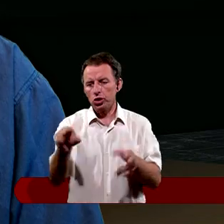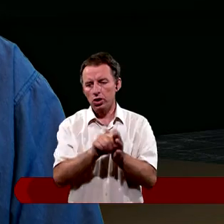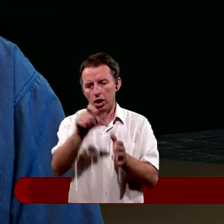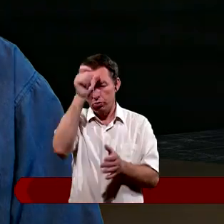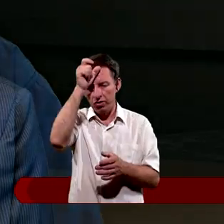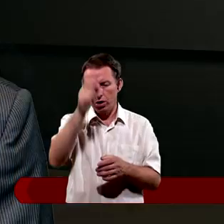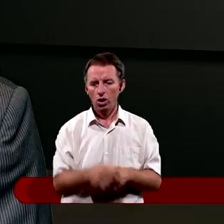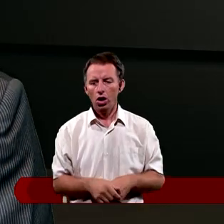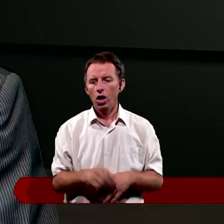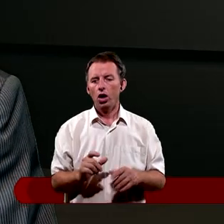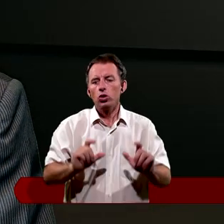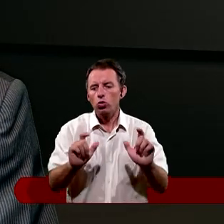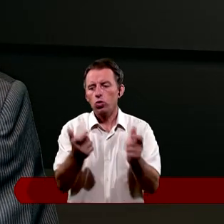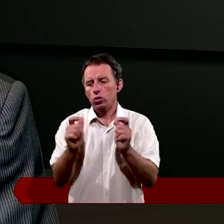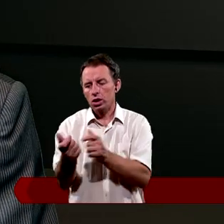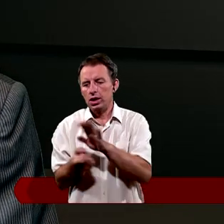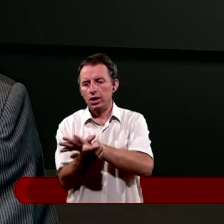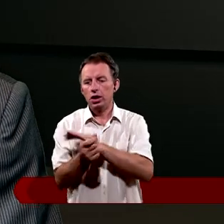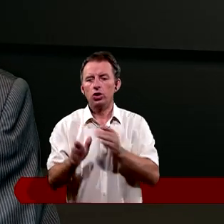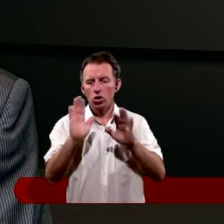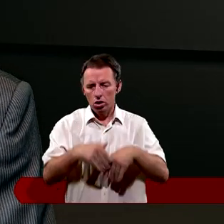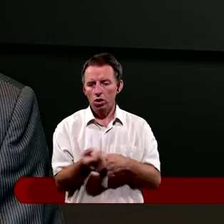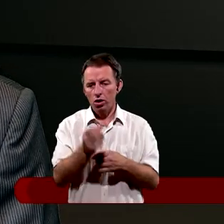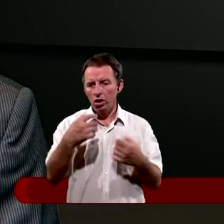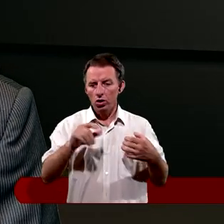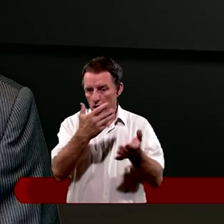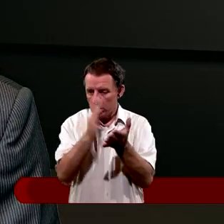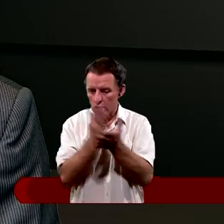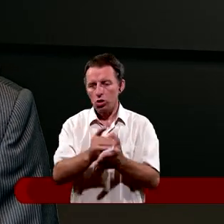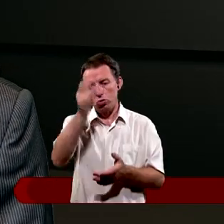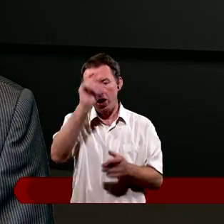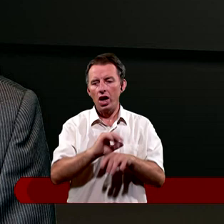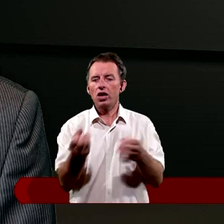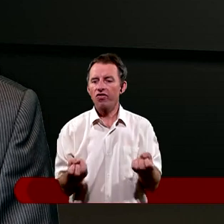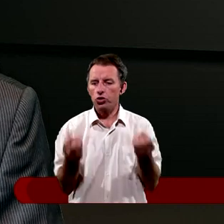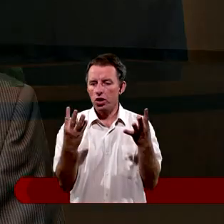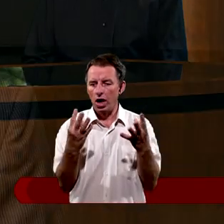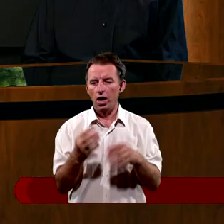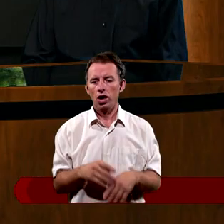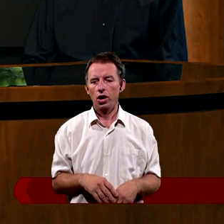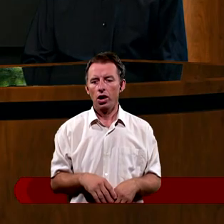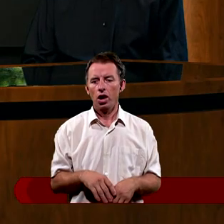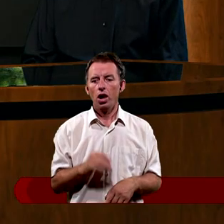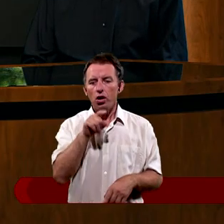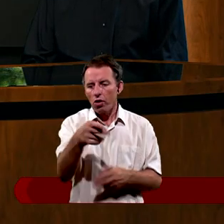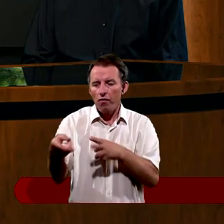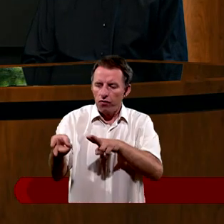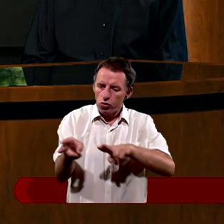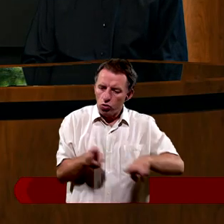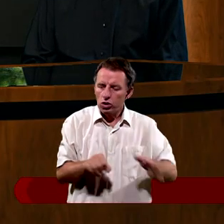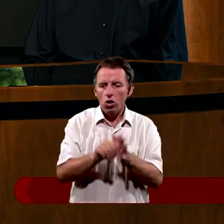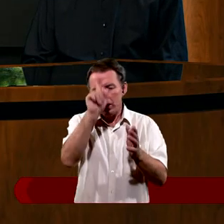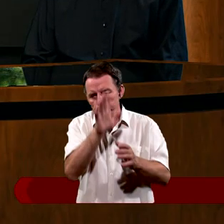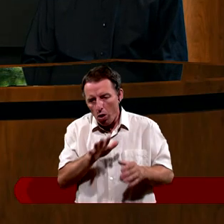człowieka. I te skutki dotknęły nie tylko człowieka, ale i stworzenia. Proszę. Ja jeszcze tak wrócę znowu do